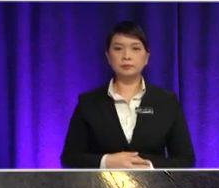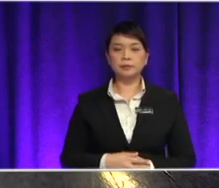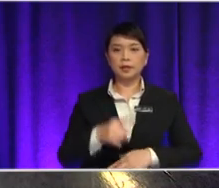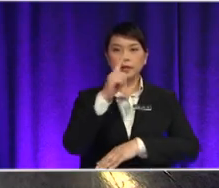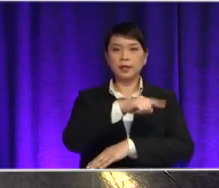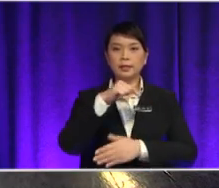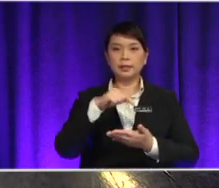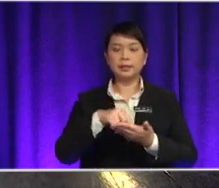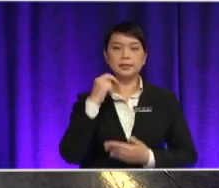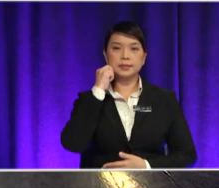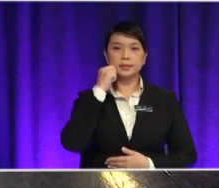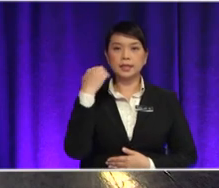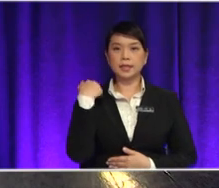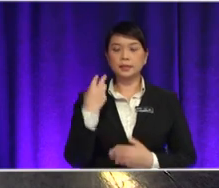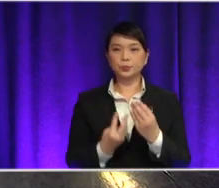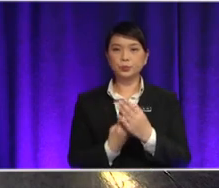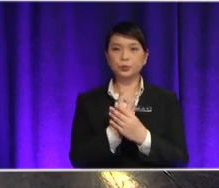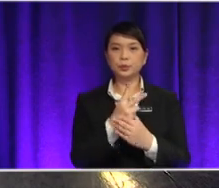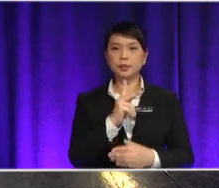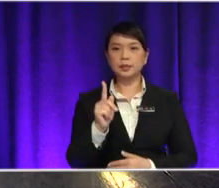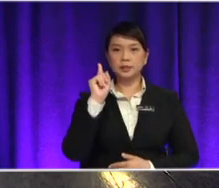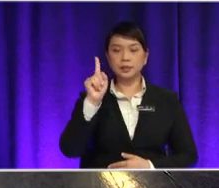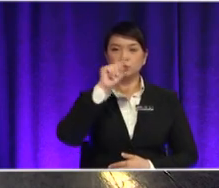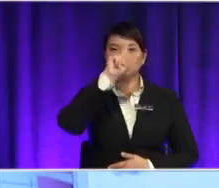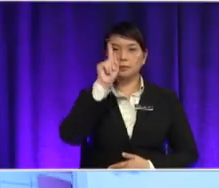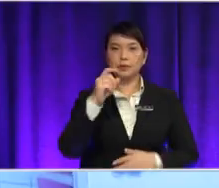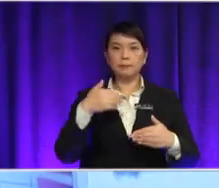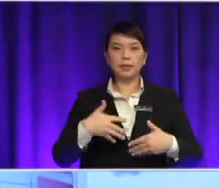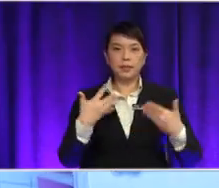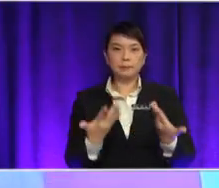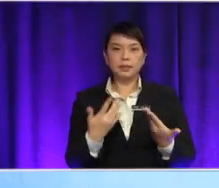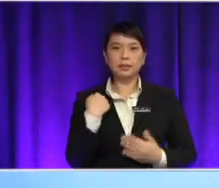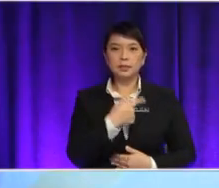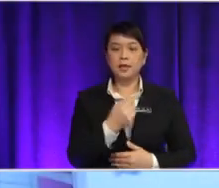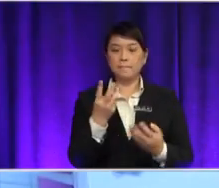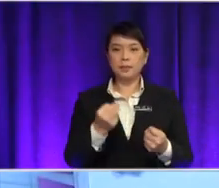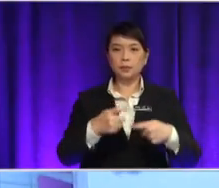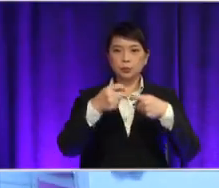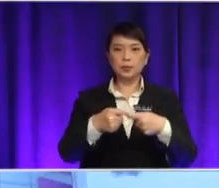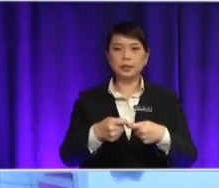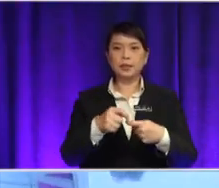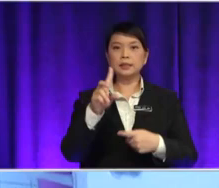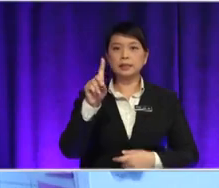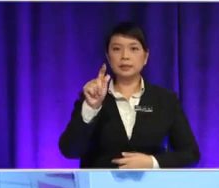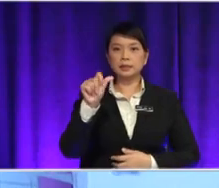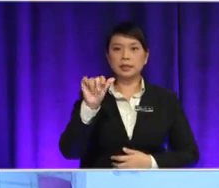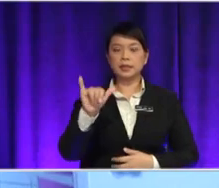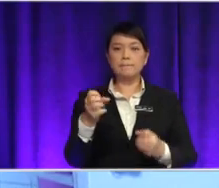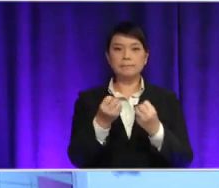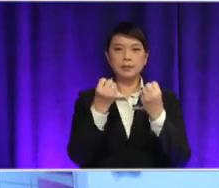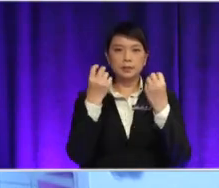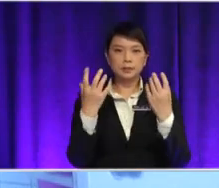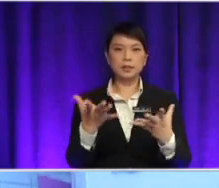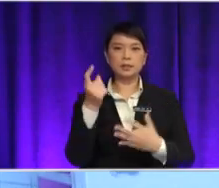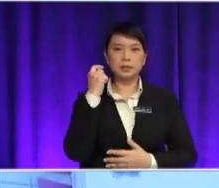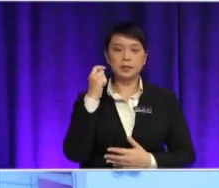persoalan untuk murid-murid di rumah. Macam mana kita nak tentukan data yang banyak tu kepada bentuk graf? Betul tak cikgu? Betul